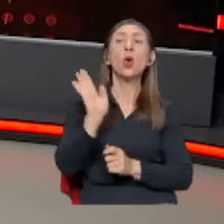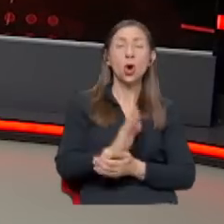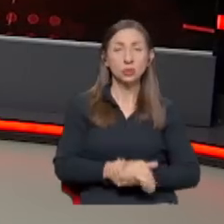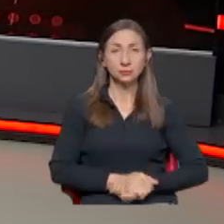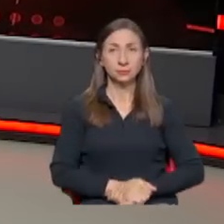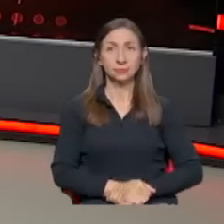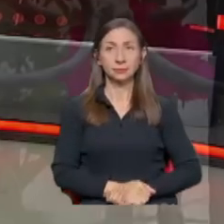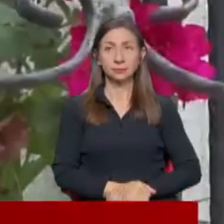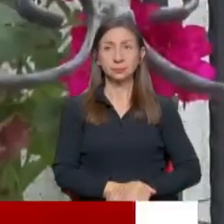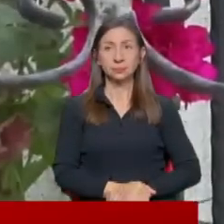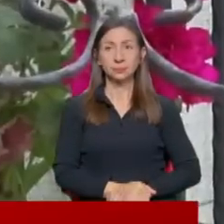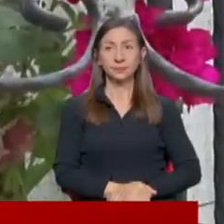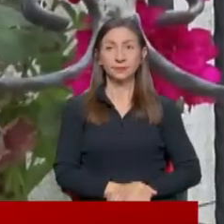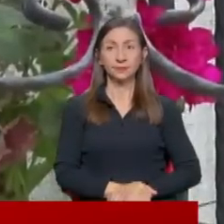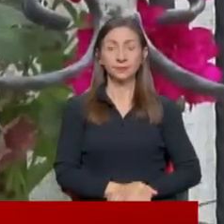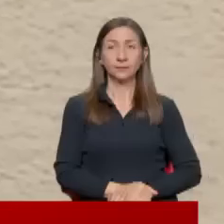gidemiyor.